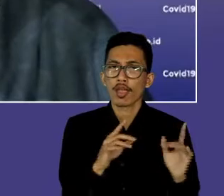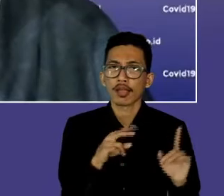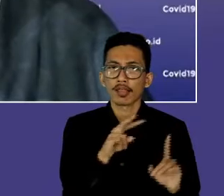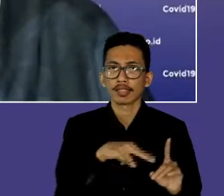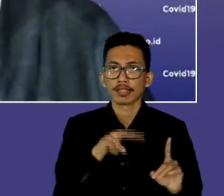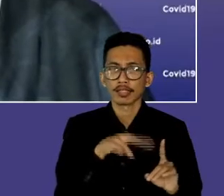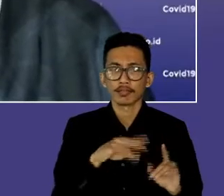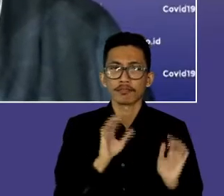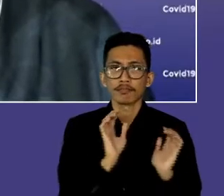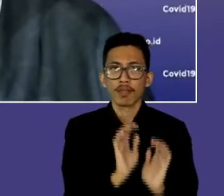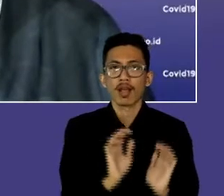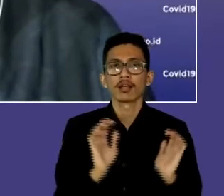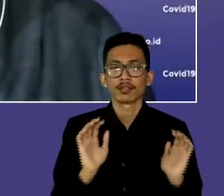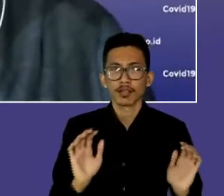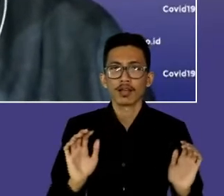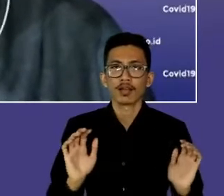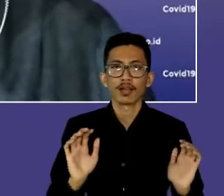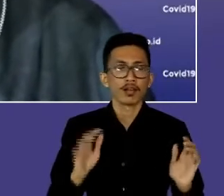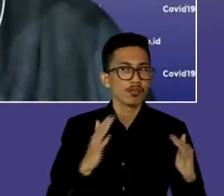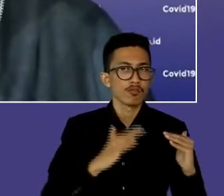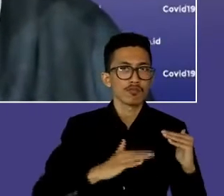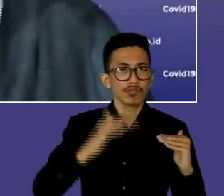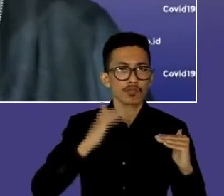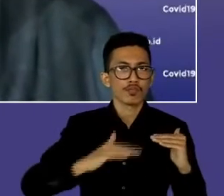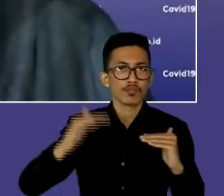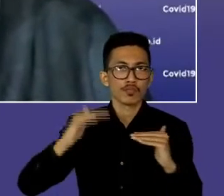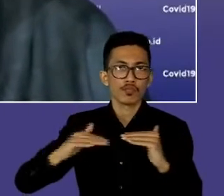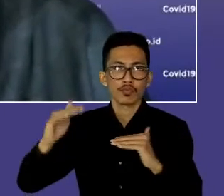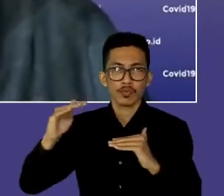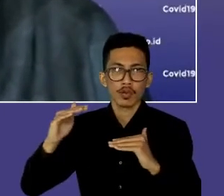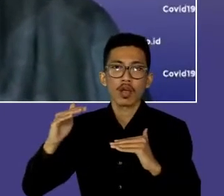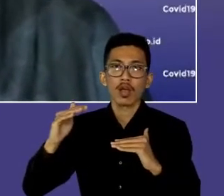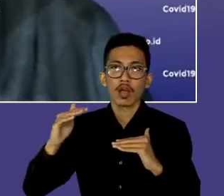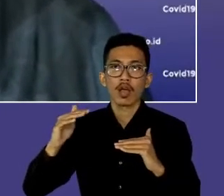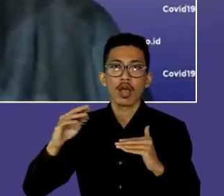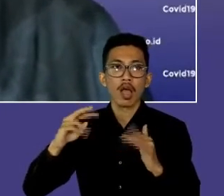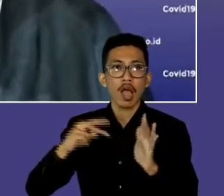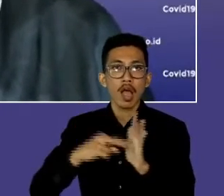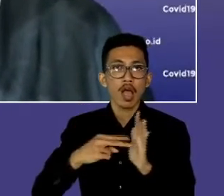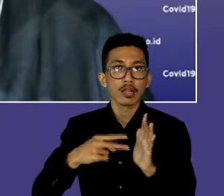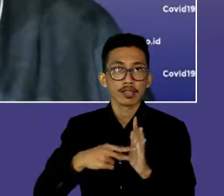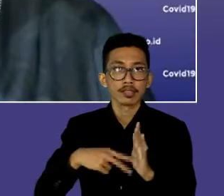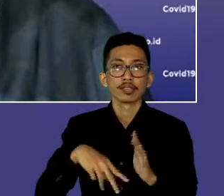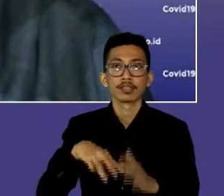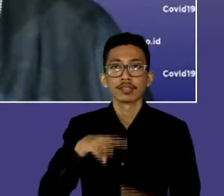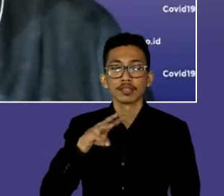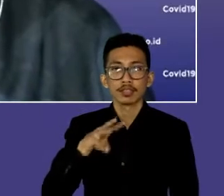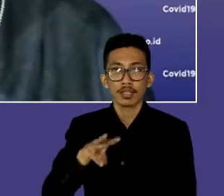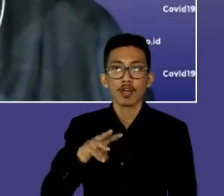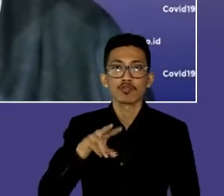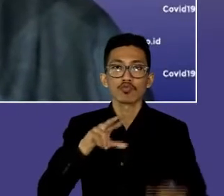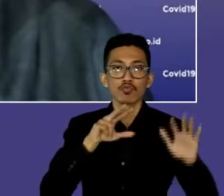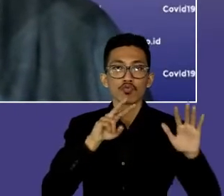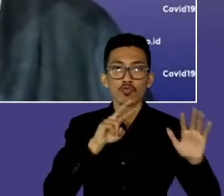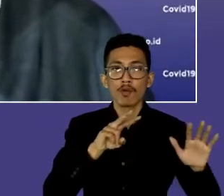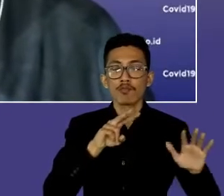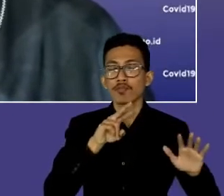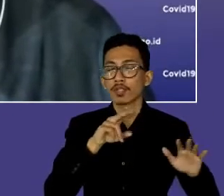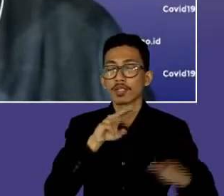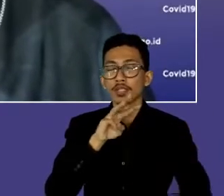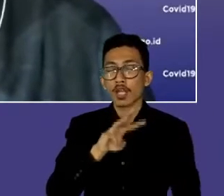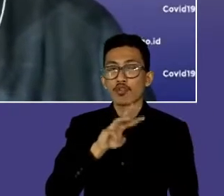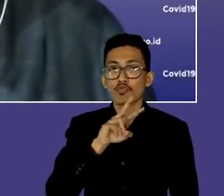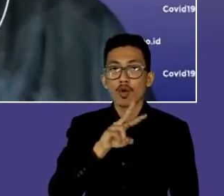kan kita dapat kenaikan sampai berkali-kali lipat. Nah, apakah ini mengejar yang 320.000 ini